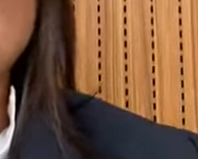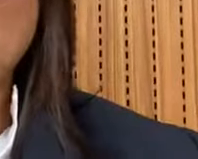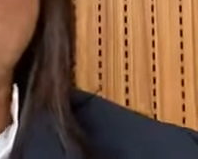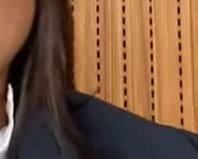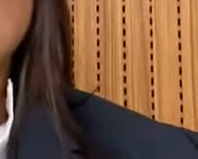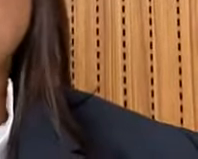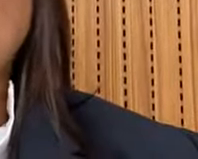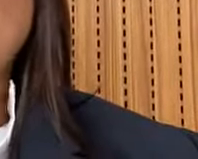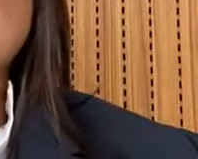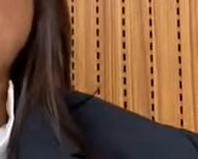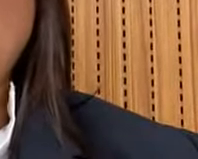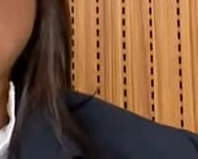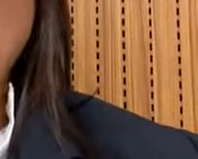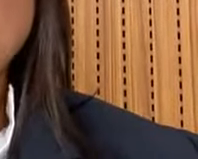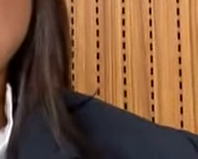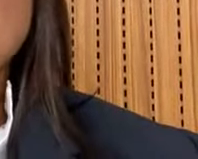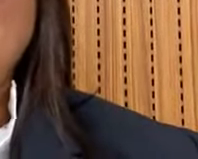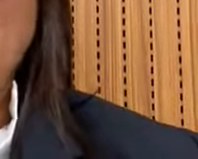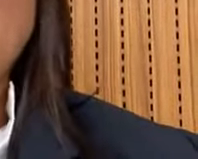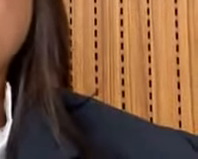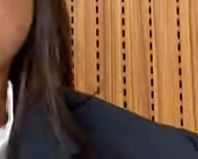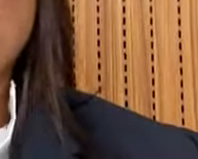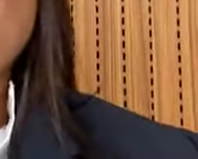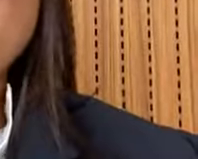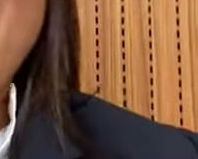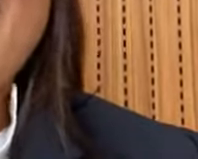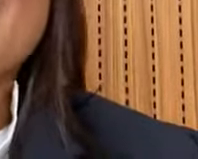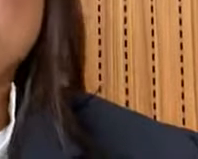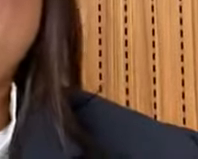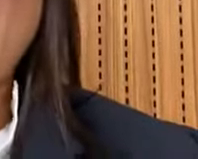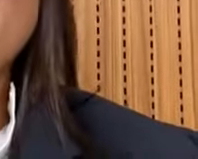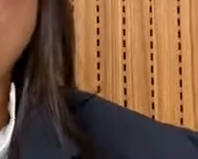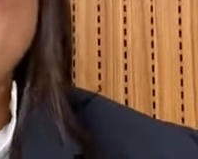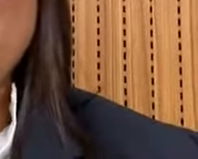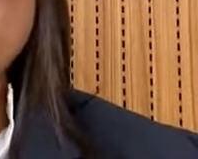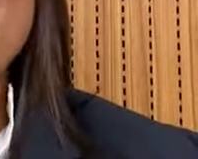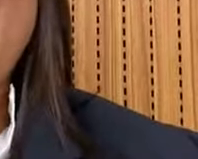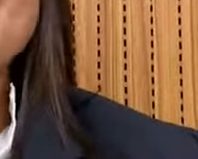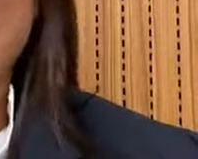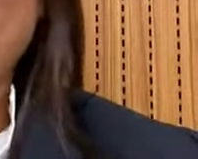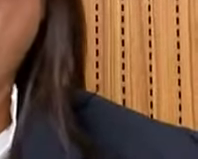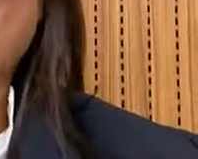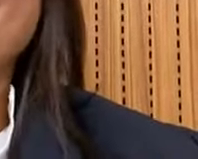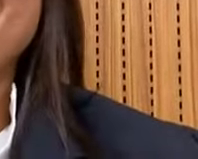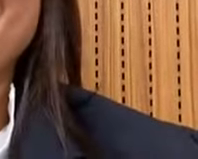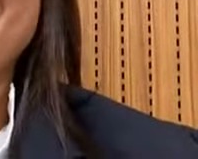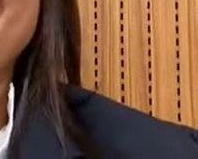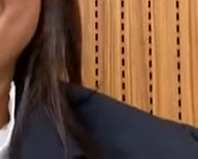ามและมาสรุปในประเด็นสำคัญให้ติดตามกันอย่างต่อเนื่องค่ะช่วงนี้พักกันก่อนสักครู่นะคะสวัสดีค่ะ